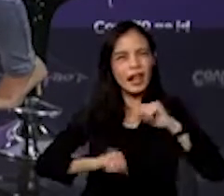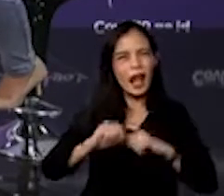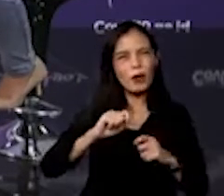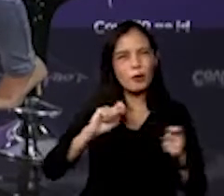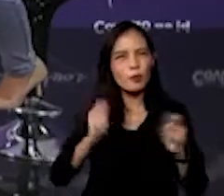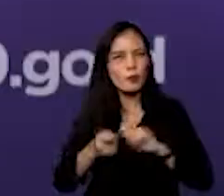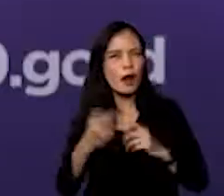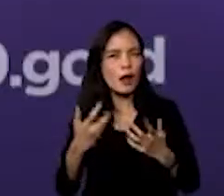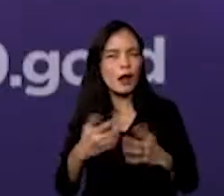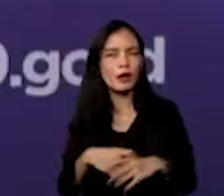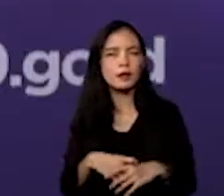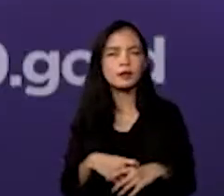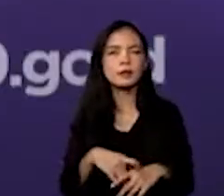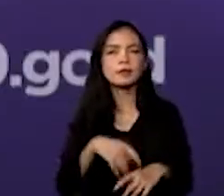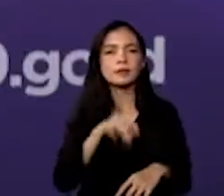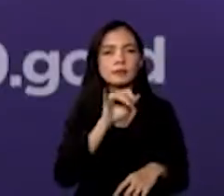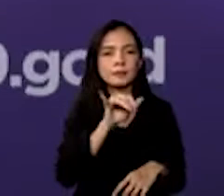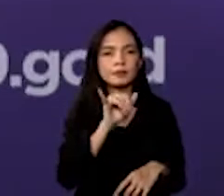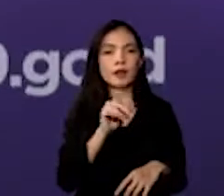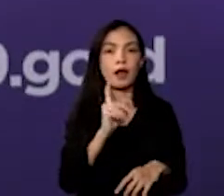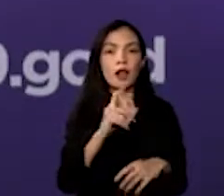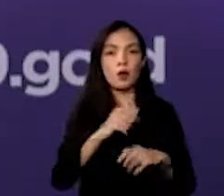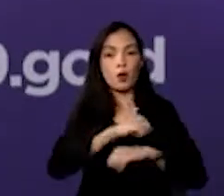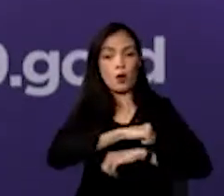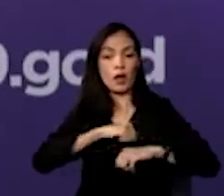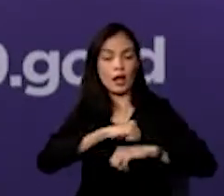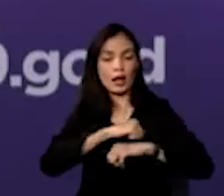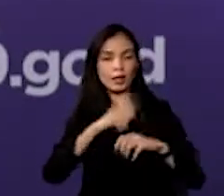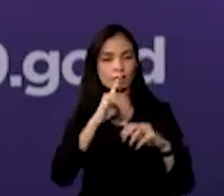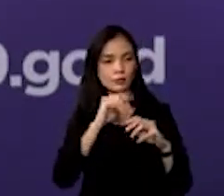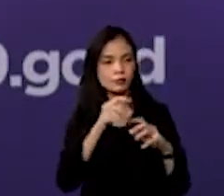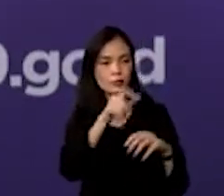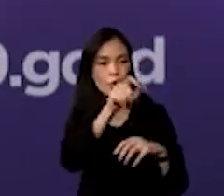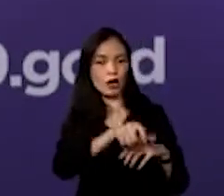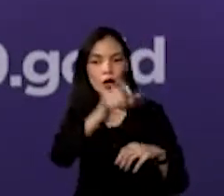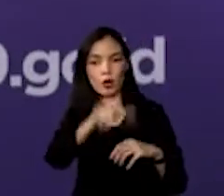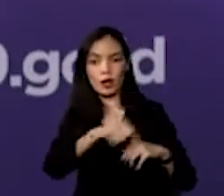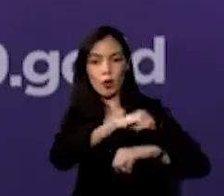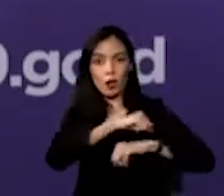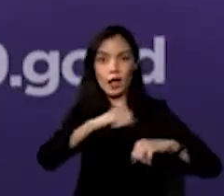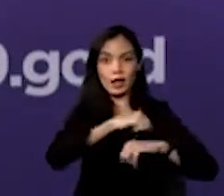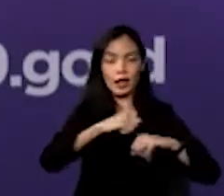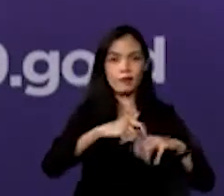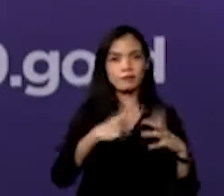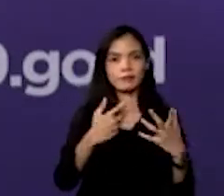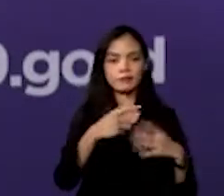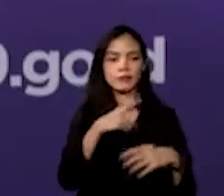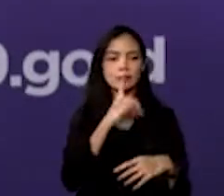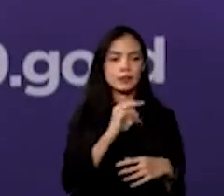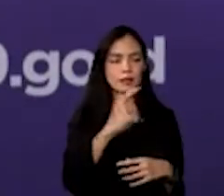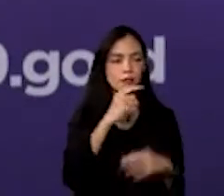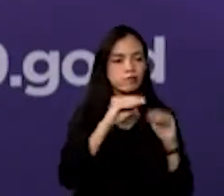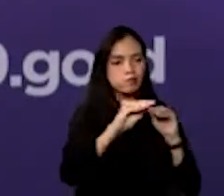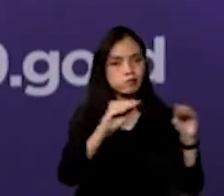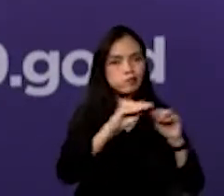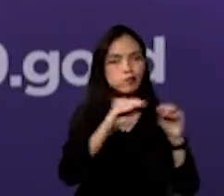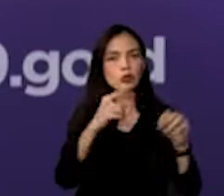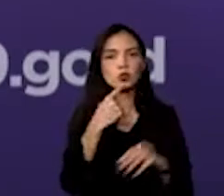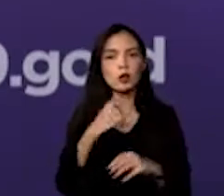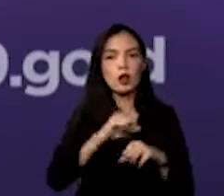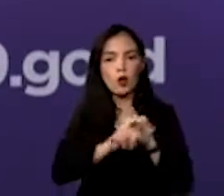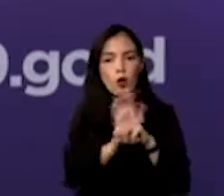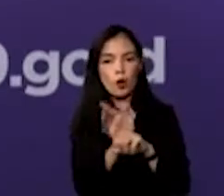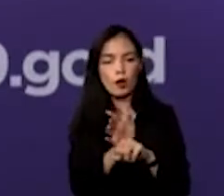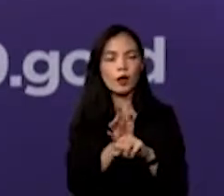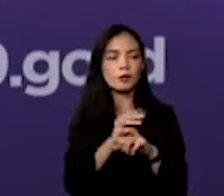Nina untuk olahragawan memang kita edukasi edukasi edukasi mengenai kalau khususnya mengenai covid ini Heeh